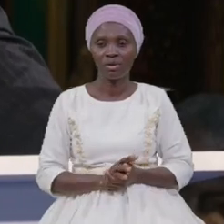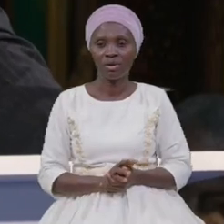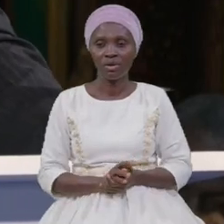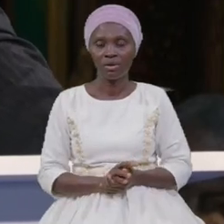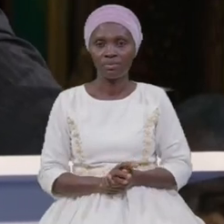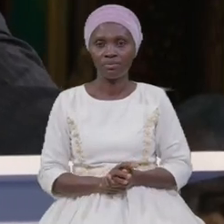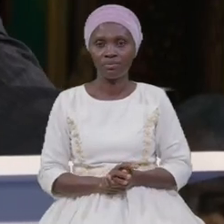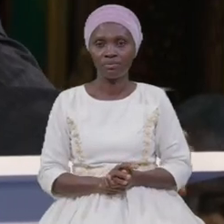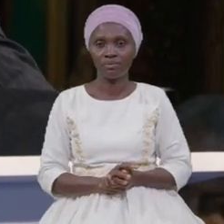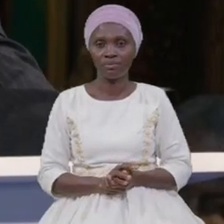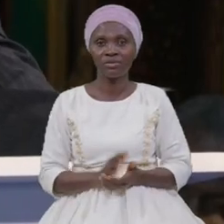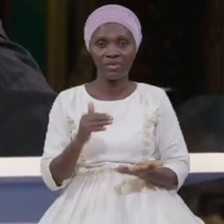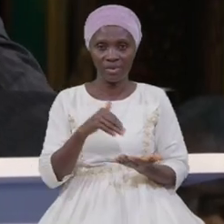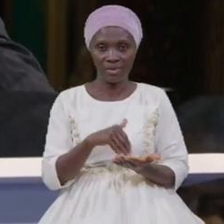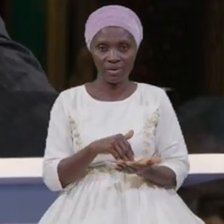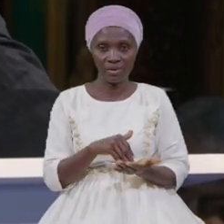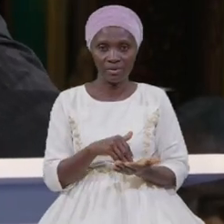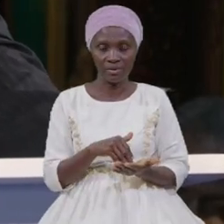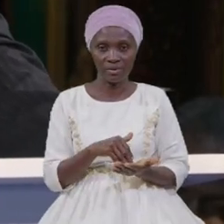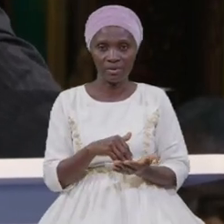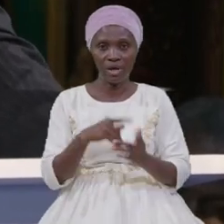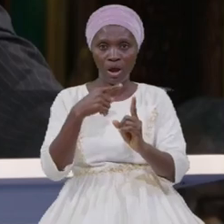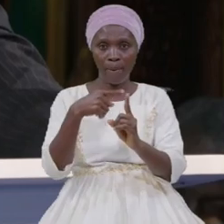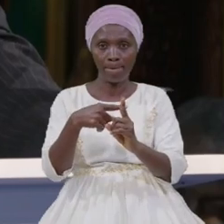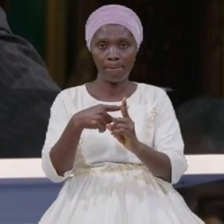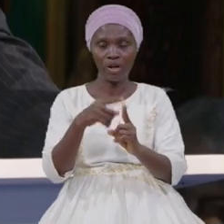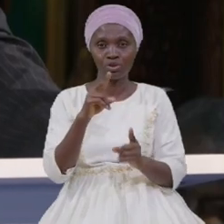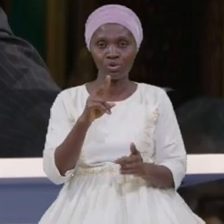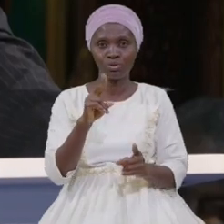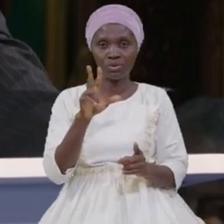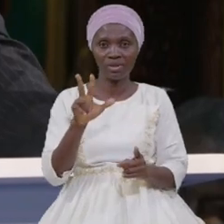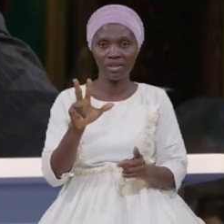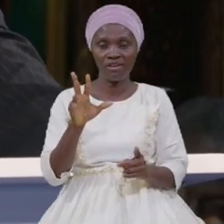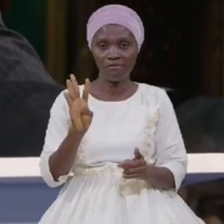+234 91 54 44 92 63. Je reprends,